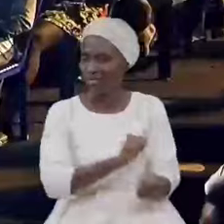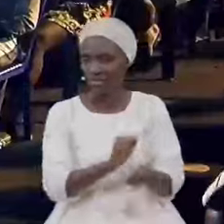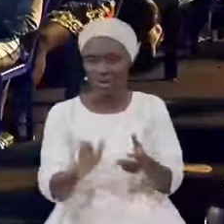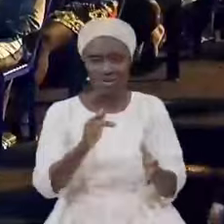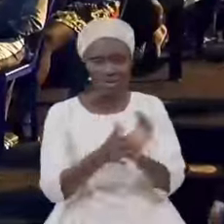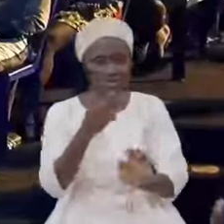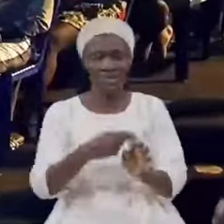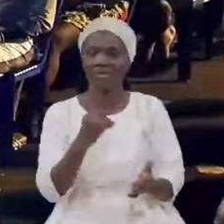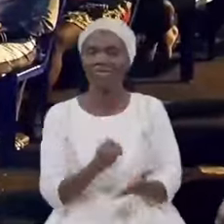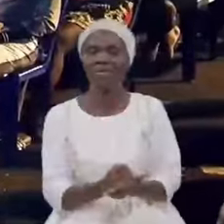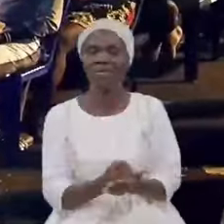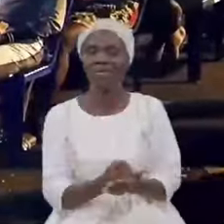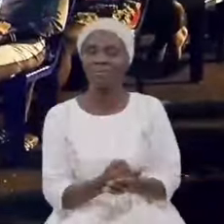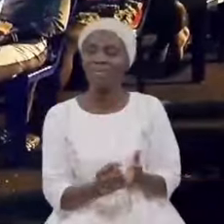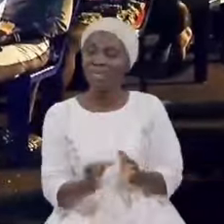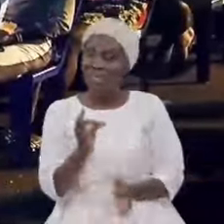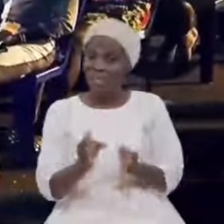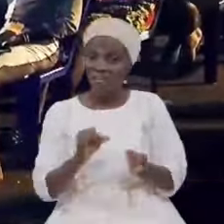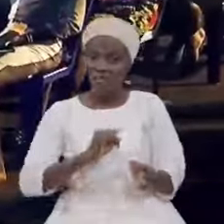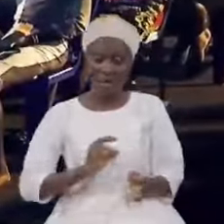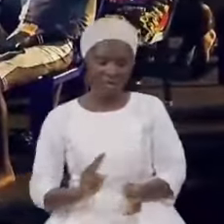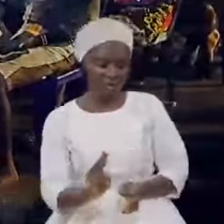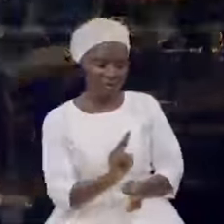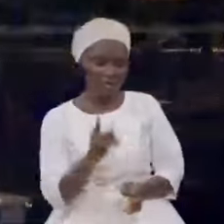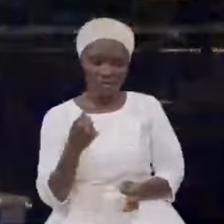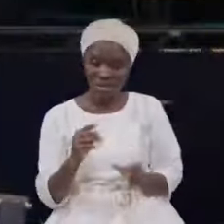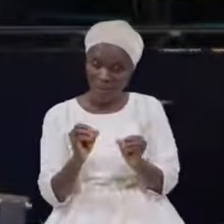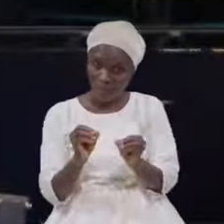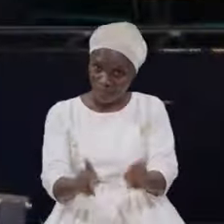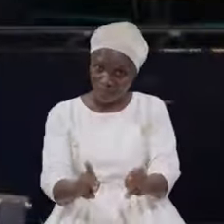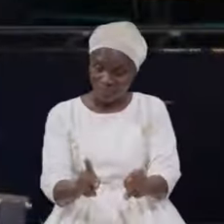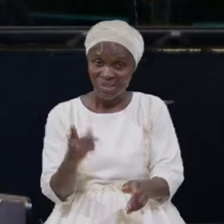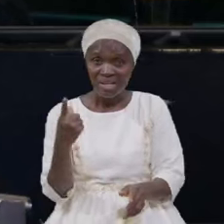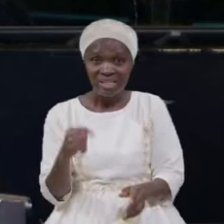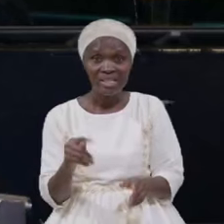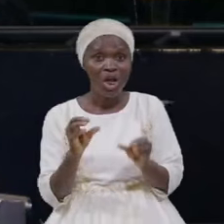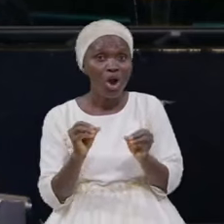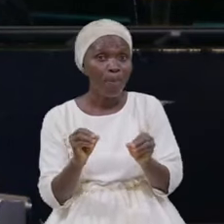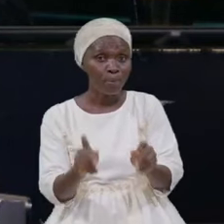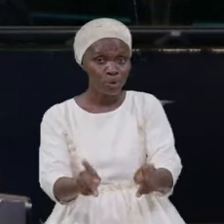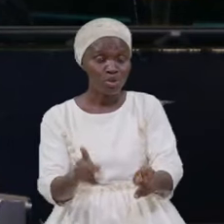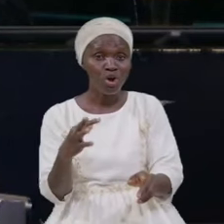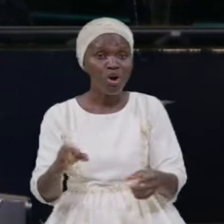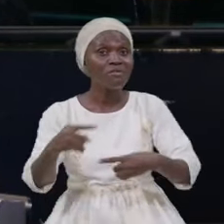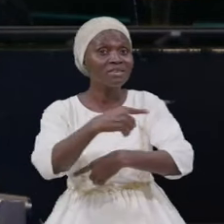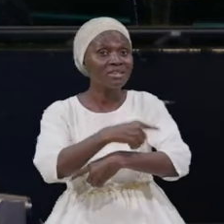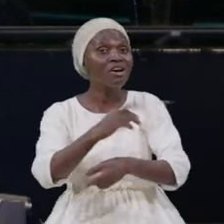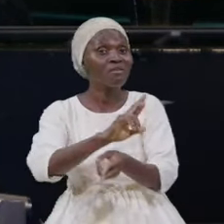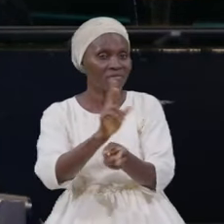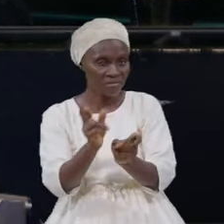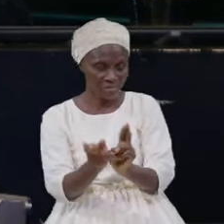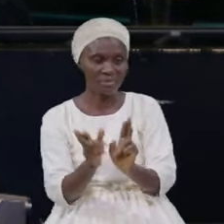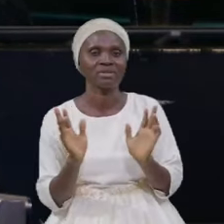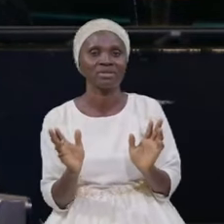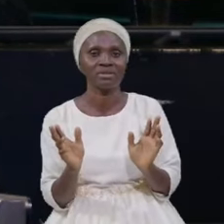Si j'utilise le privilège, l'opportunité du jour de la repentance, voyez cela. Ne voulant